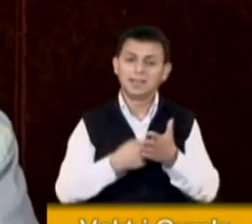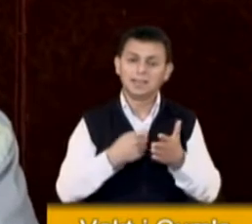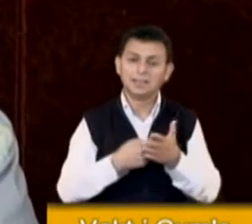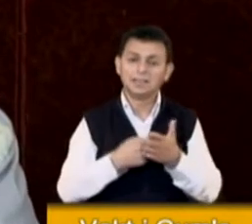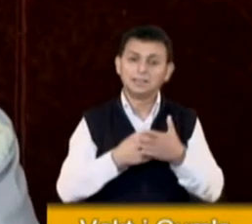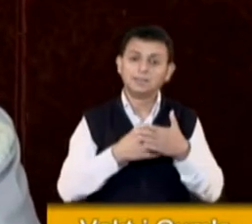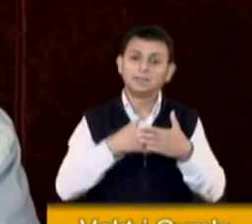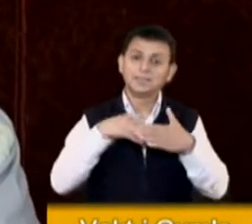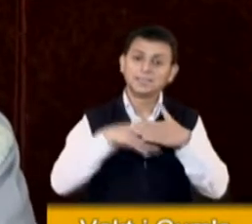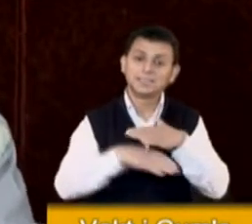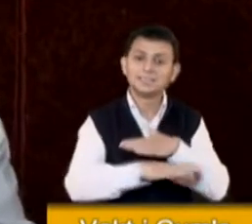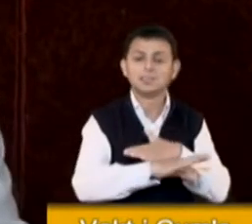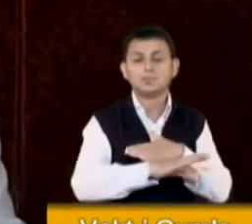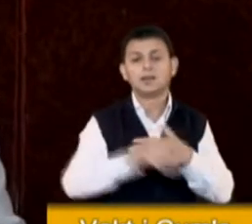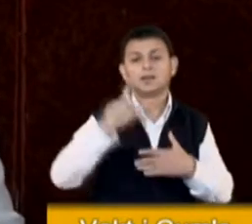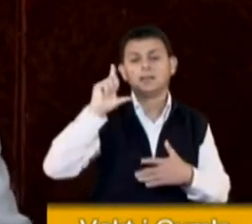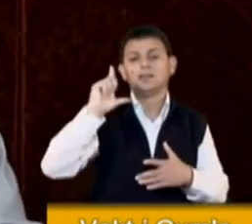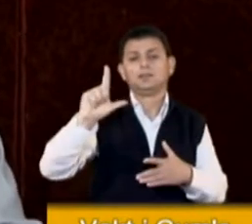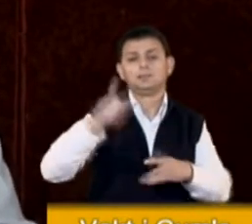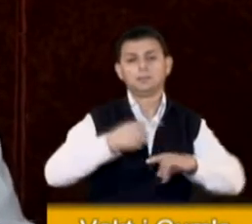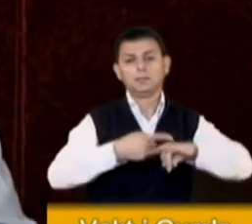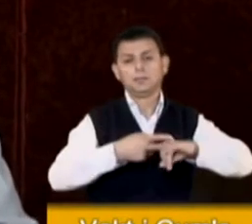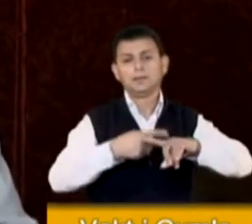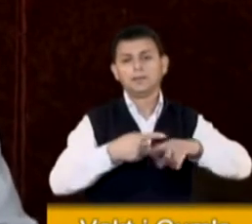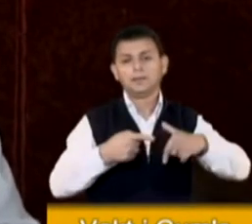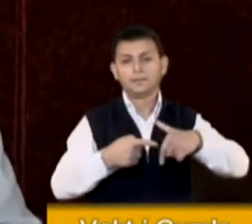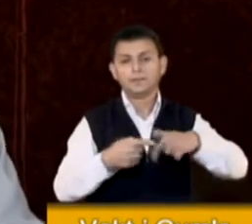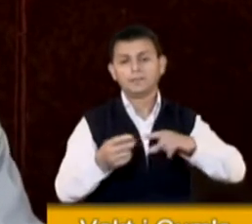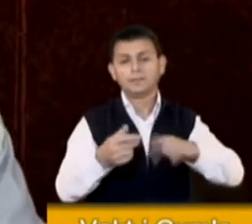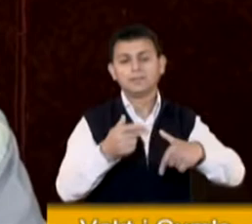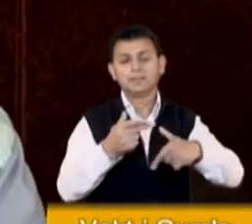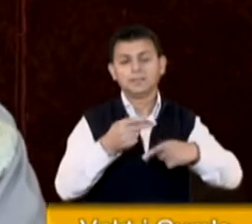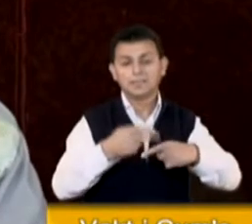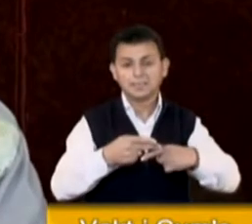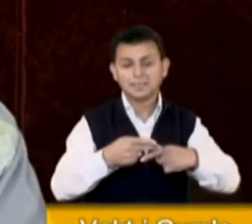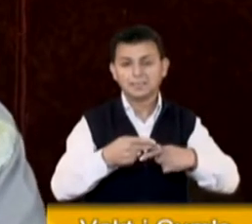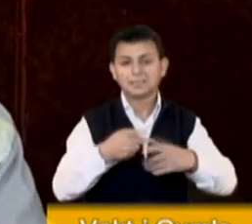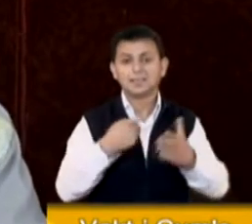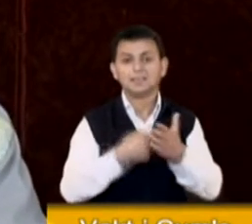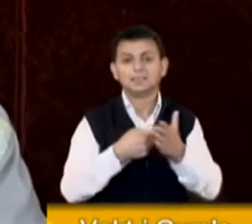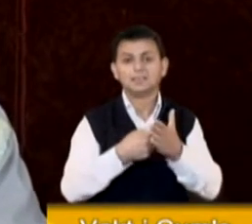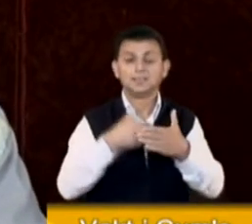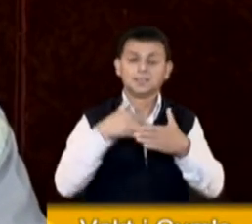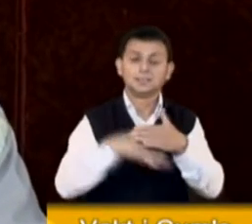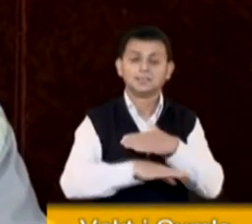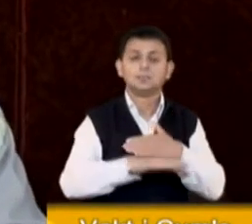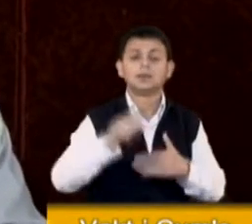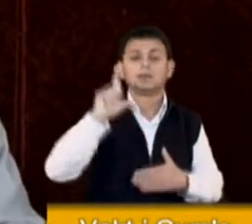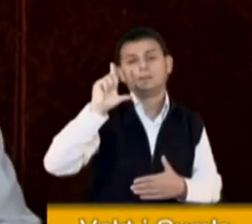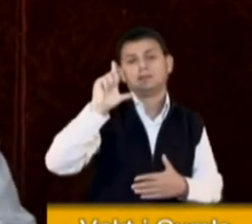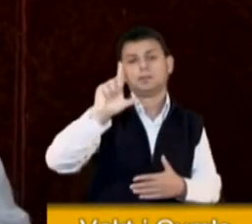sığınmak suretiyle ondan nazardan veya başka şeylerden korunmak lazım. Muhterem müminler,